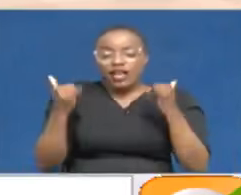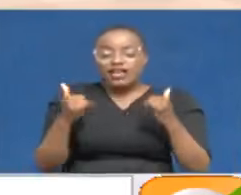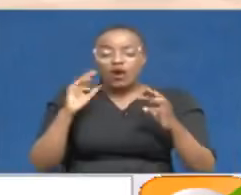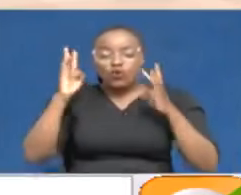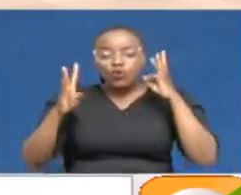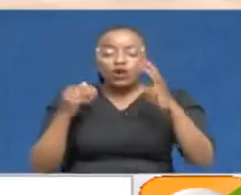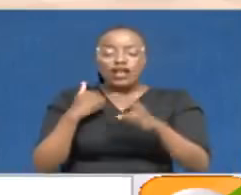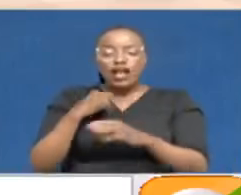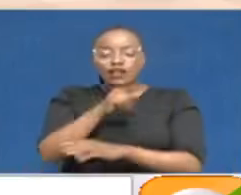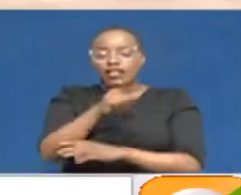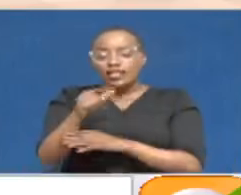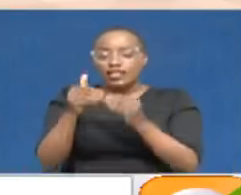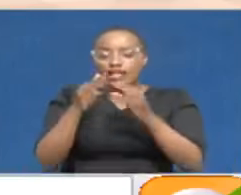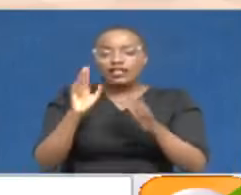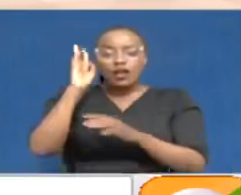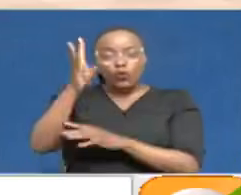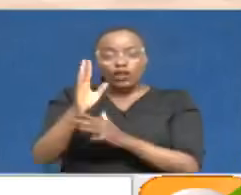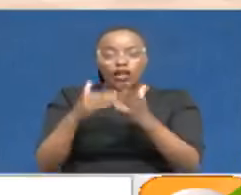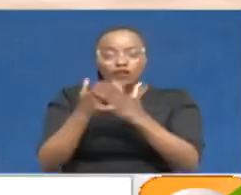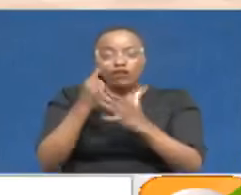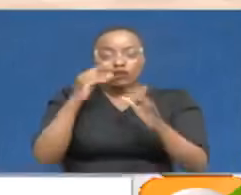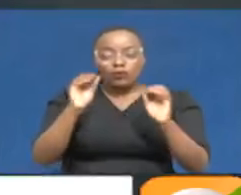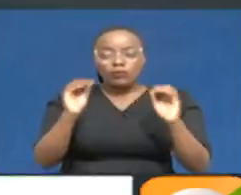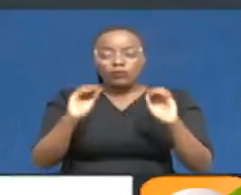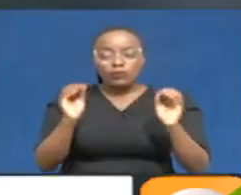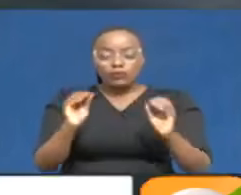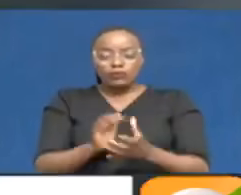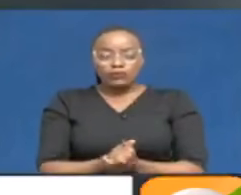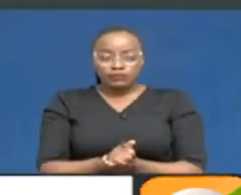kuna wasiwasi kuwa wanafunzi hawatafika shuleni.